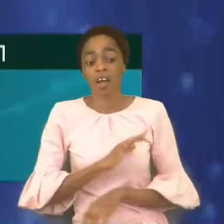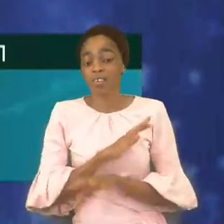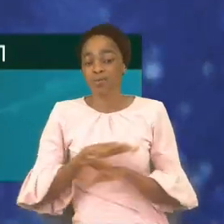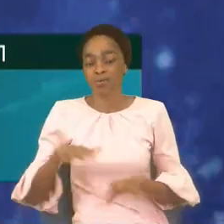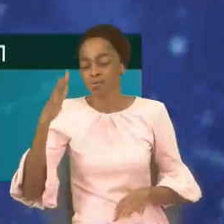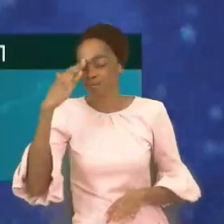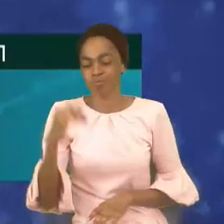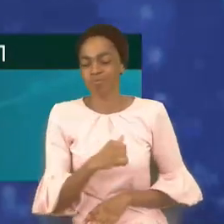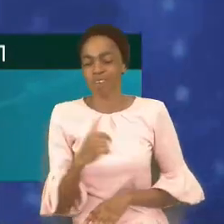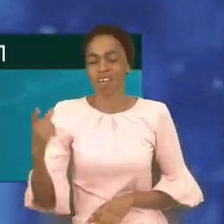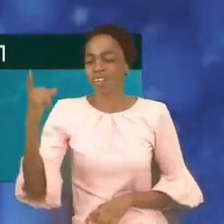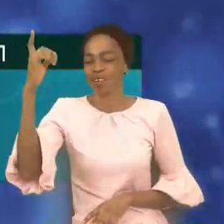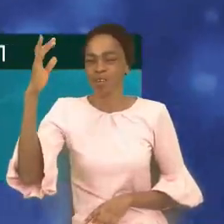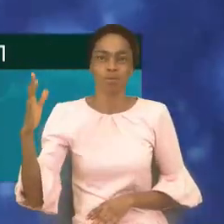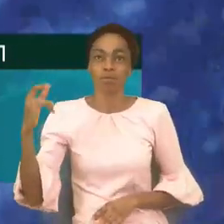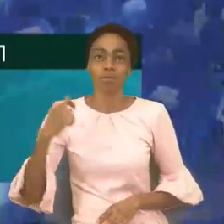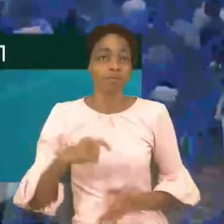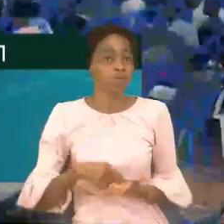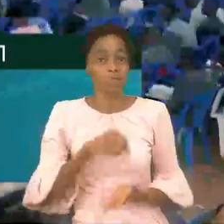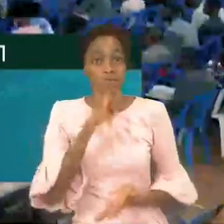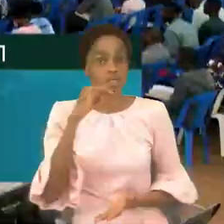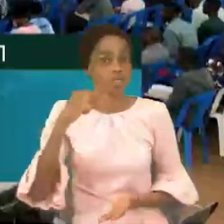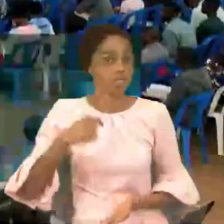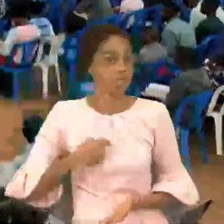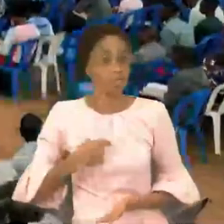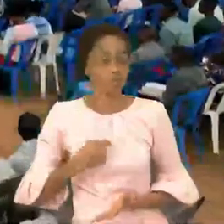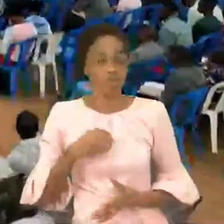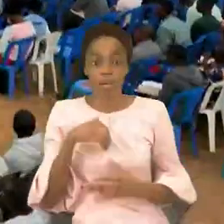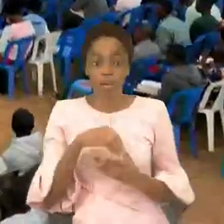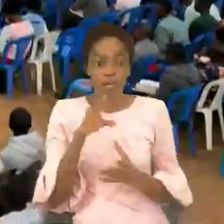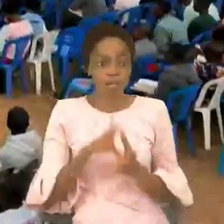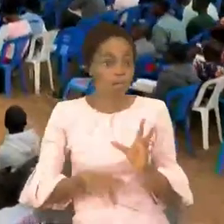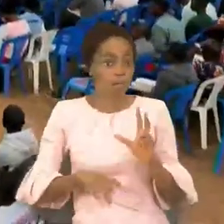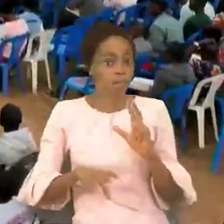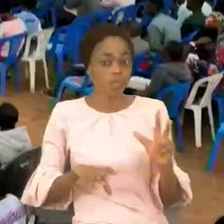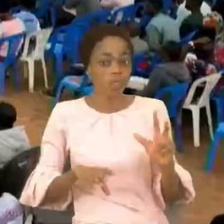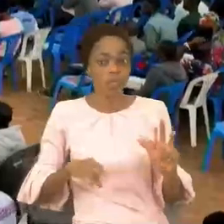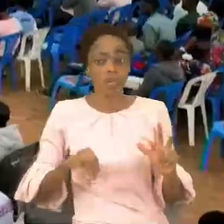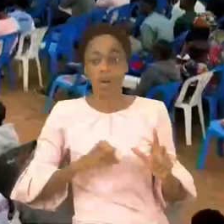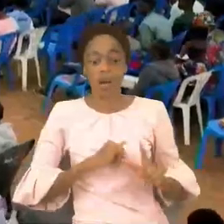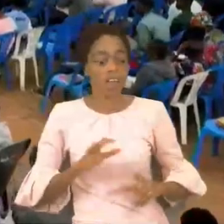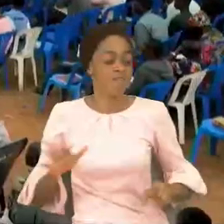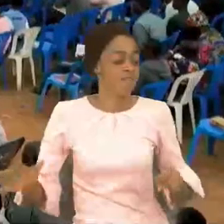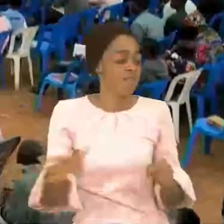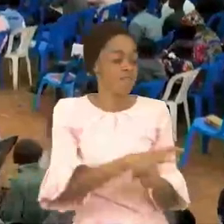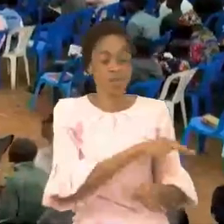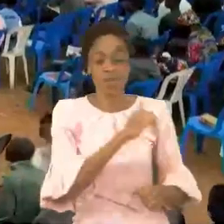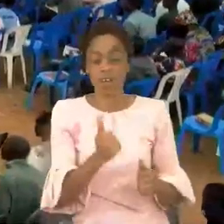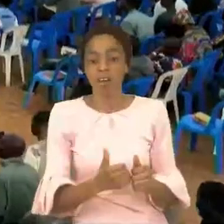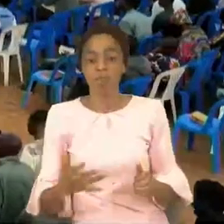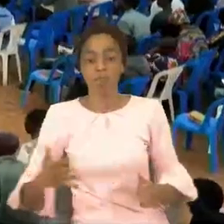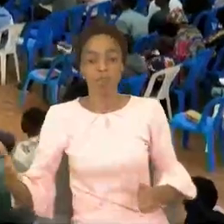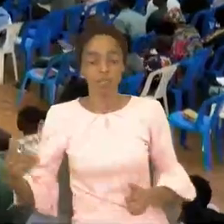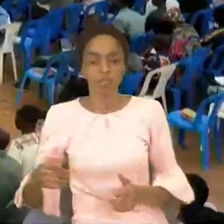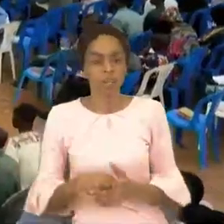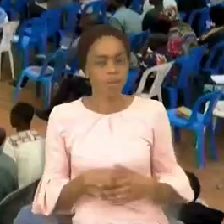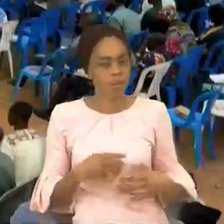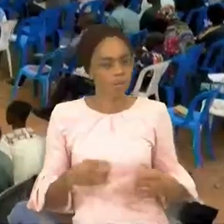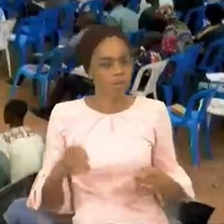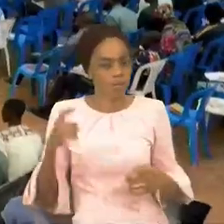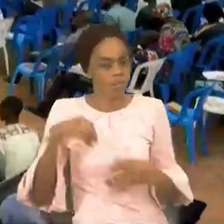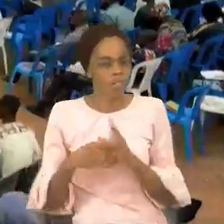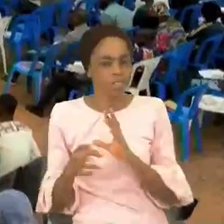connais aucun autre Dieu. Voici, c'est moi. Ça, c'est le chapitre 3. J'occupe tout. Et la pierre